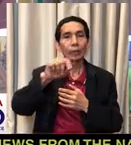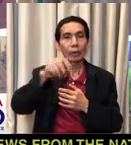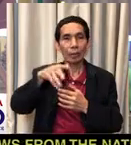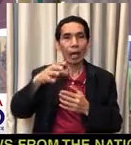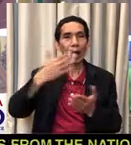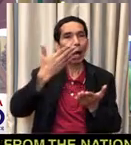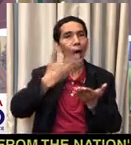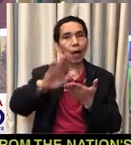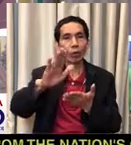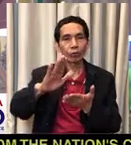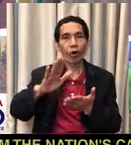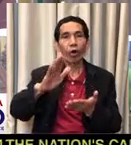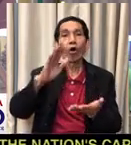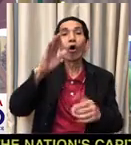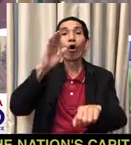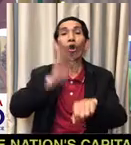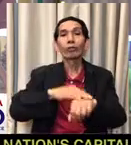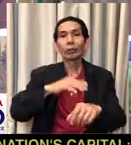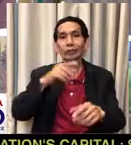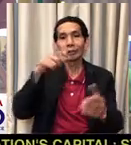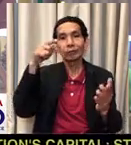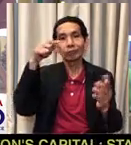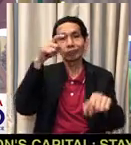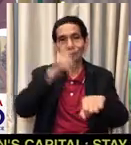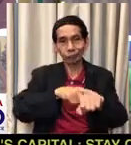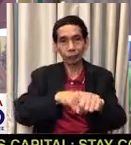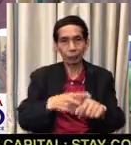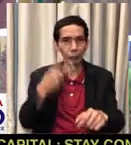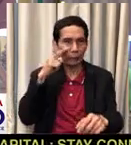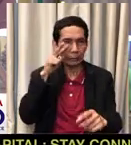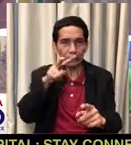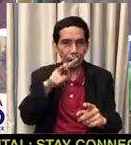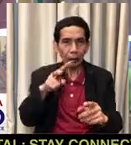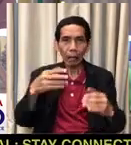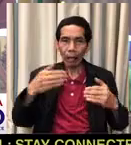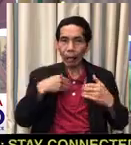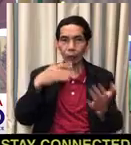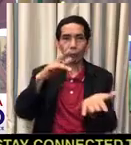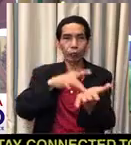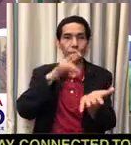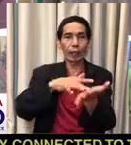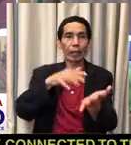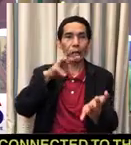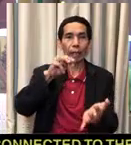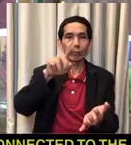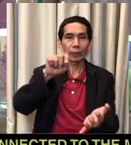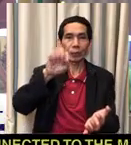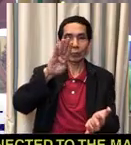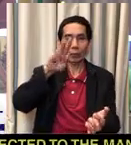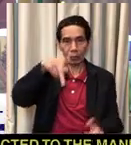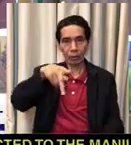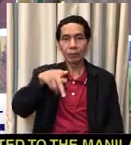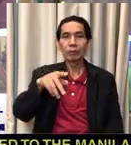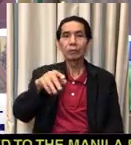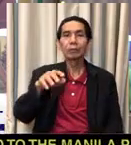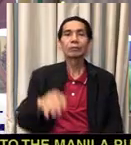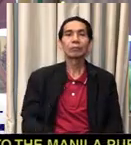Tetanggal ka agad, on the spot. Pagka napatunayan namin may pangabuso sa kanila. Pero,